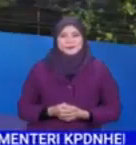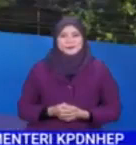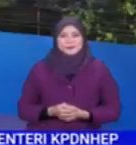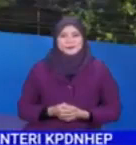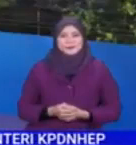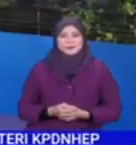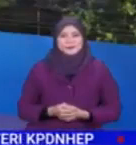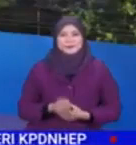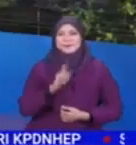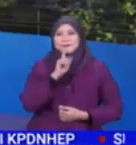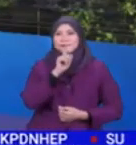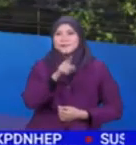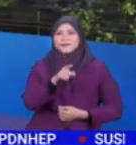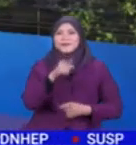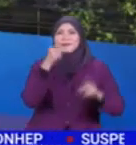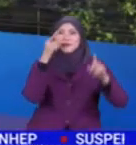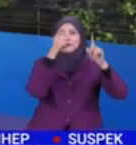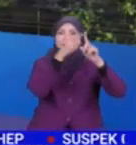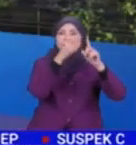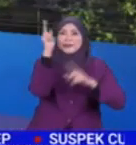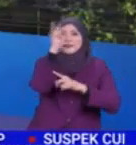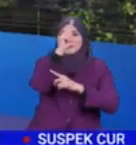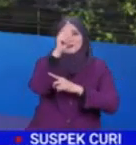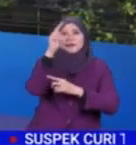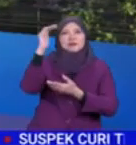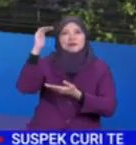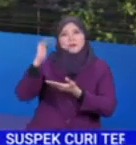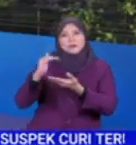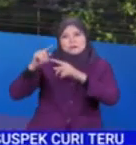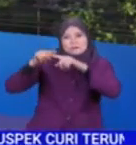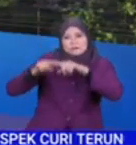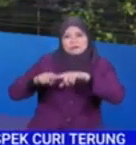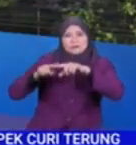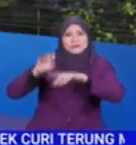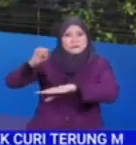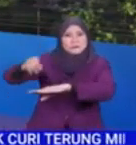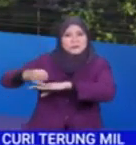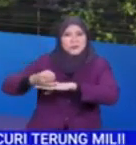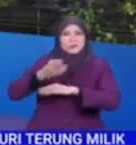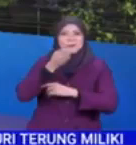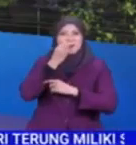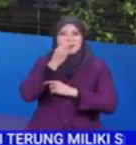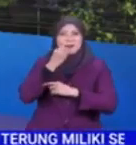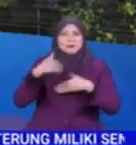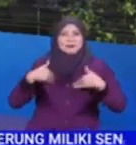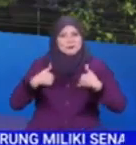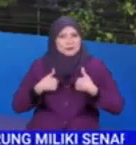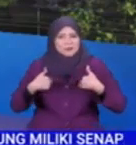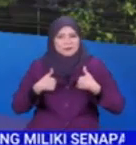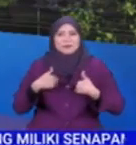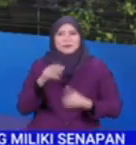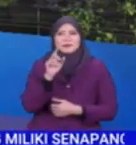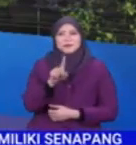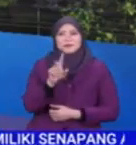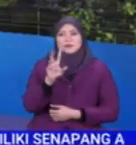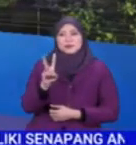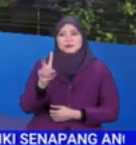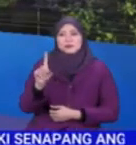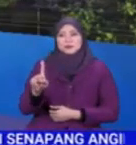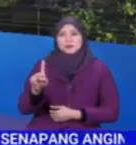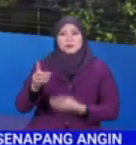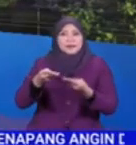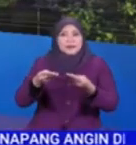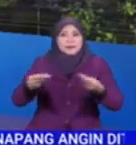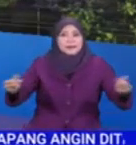hai bagi modernisasi kan hasrat kerajaan mengurangkan kebergantungan imports makanan tenagan 161 hektar